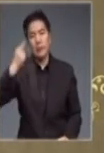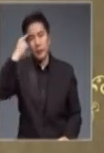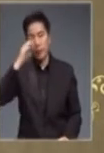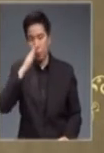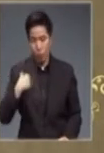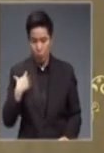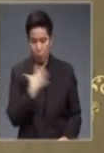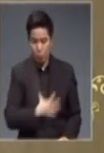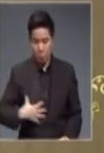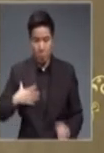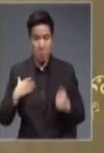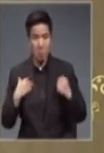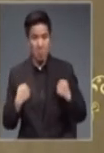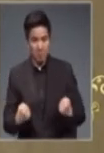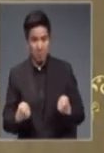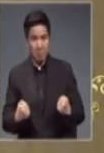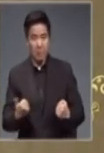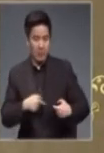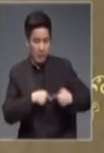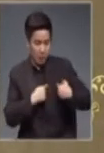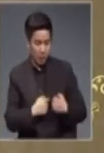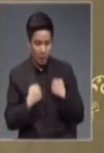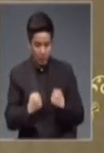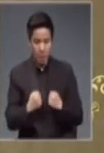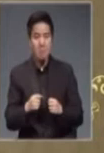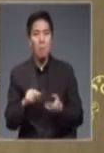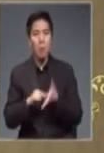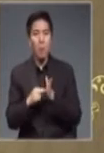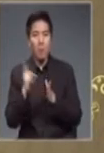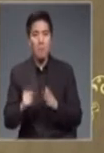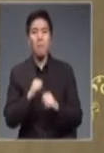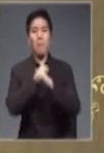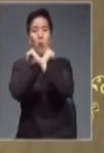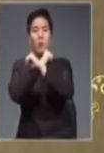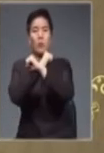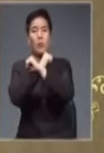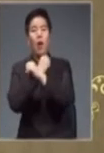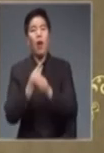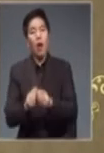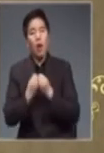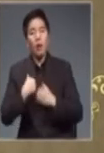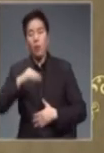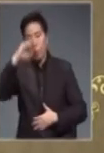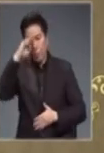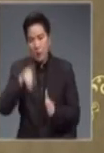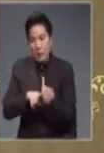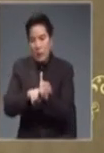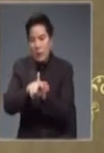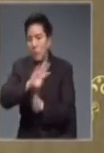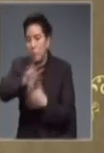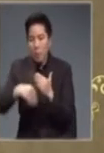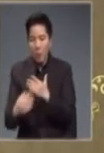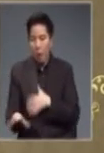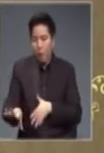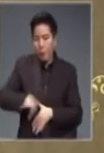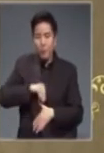ในภาพรวมและด้านวัฒนธรรมเป็นต้นนอกจากนี้ยังยกให้ประเทศไทยเป็นประเทศที่โดดเด่นในเรื่องของการเปิดโอกาส